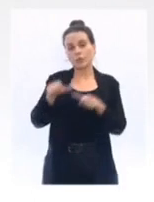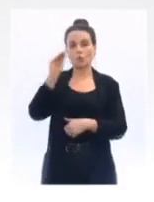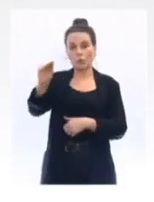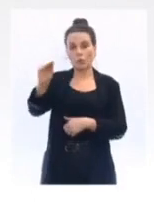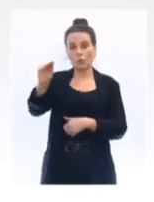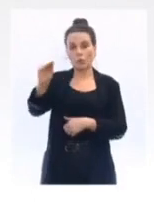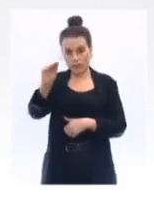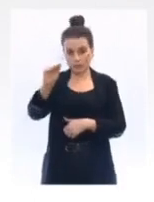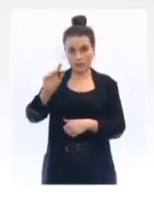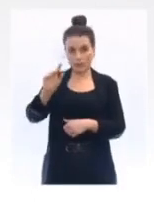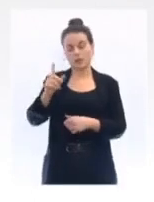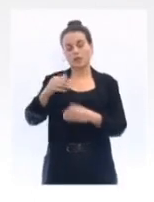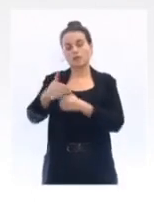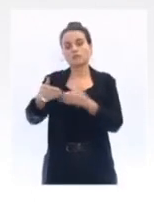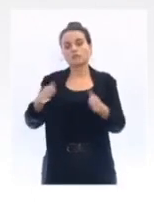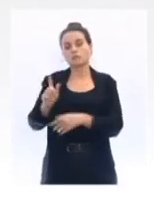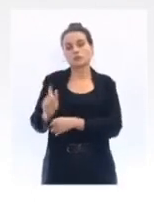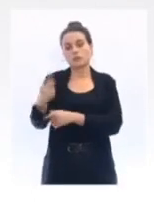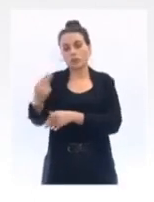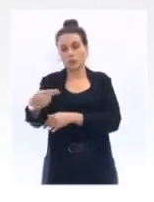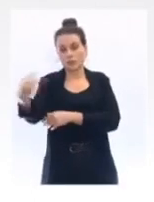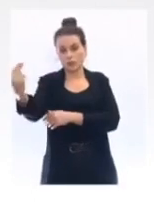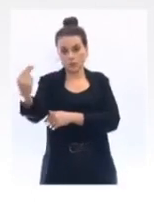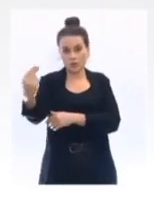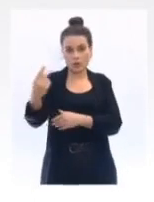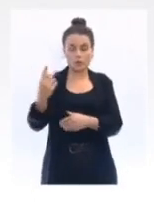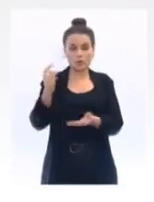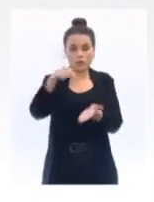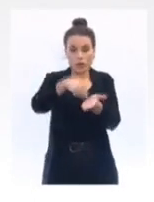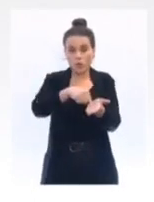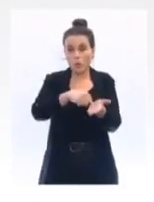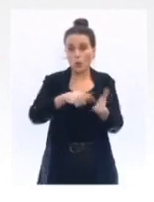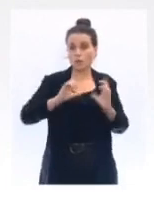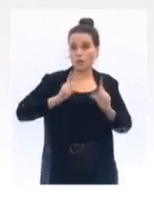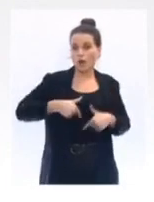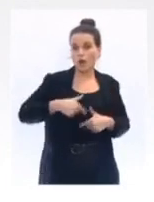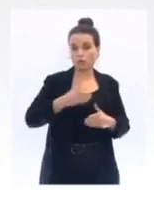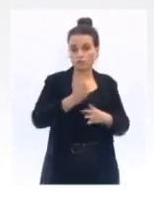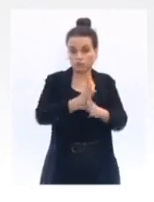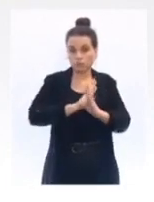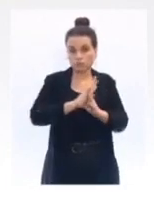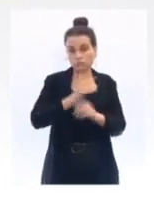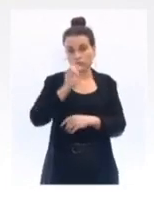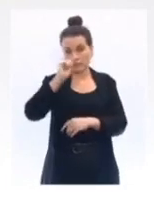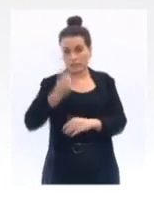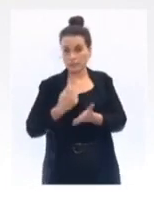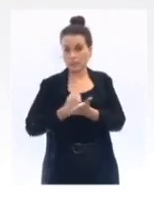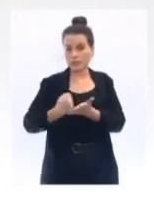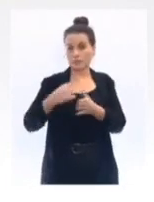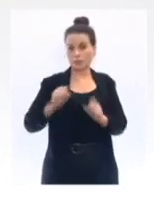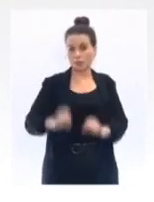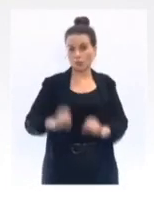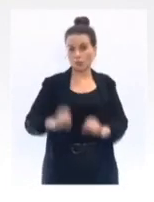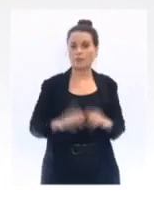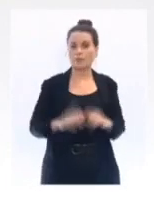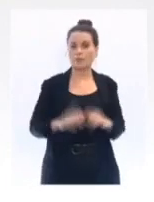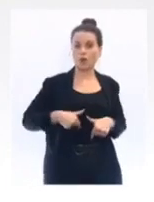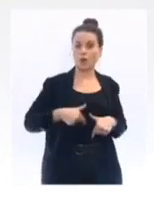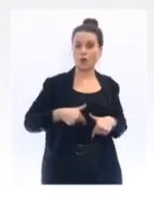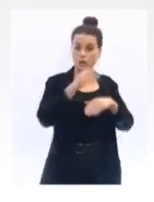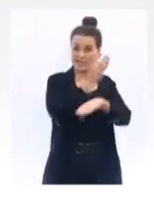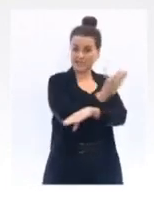est donc en réalité un espace sécurisé parce qu'on y respecte plus les règles sanitaires qu'ailleurs. Et nous continuerons donc à fermer des structures chaque